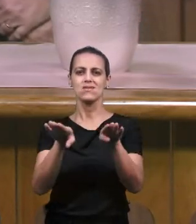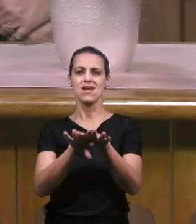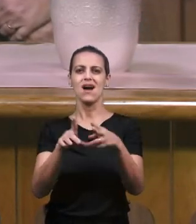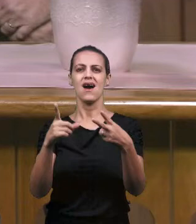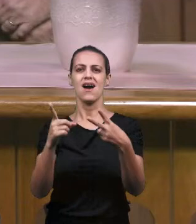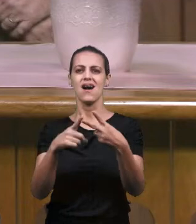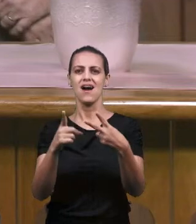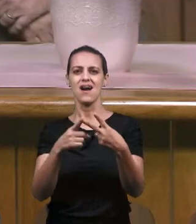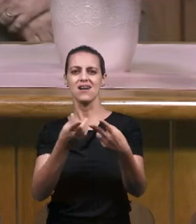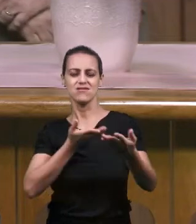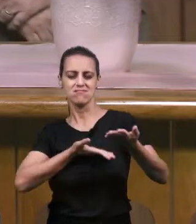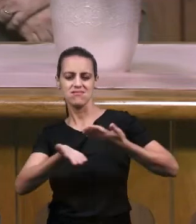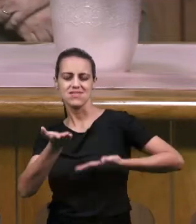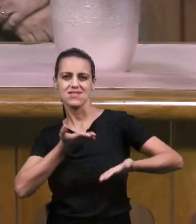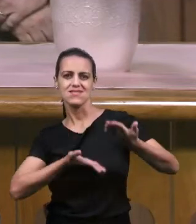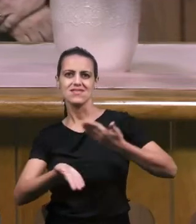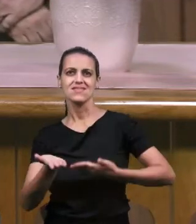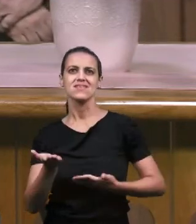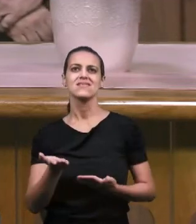et qui a été